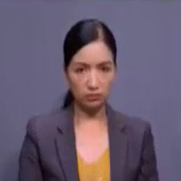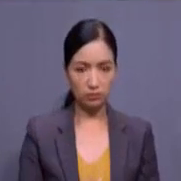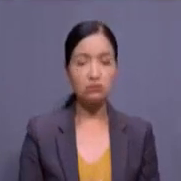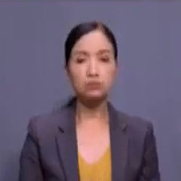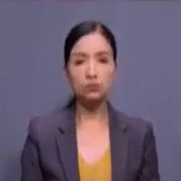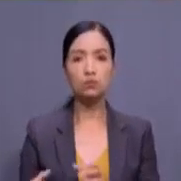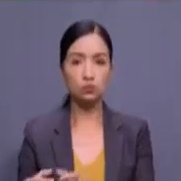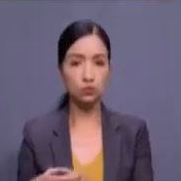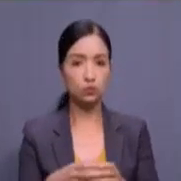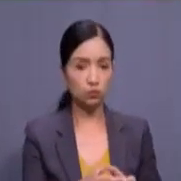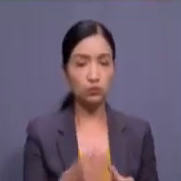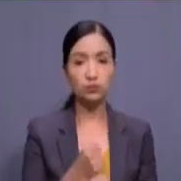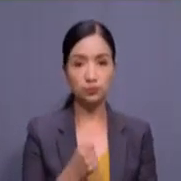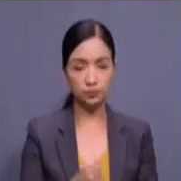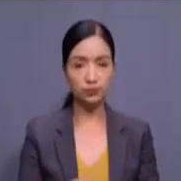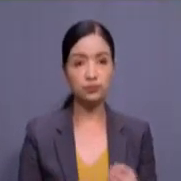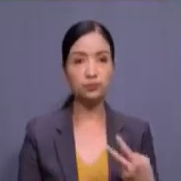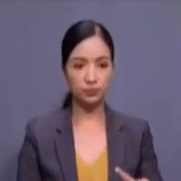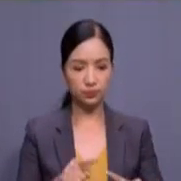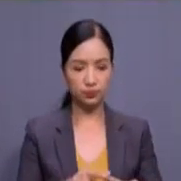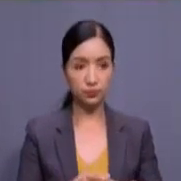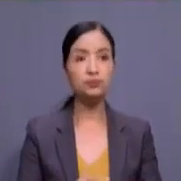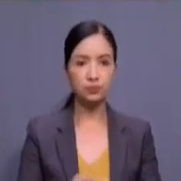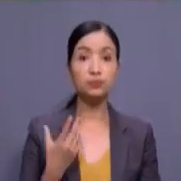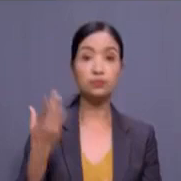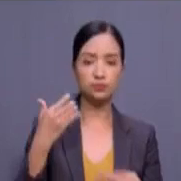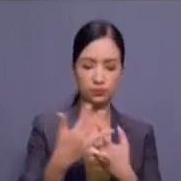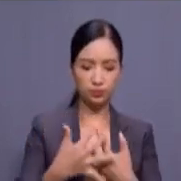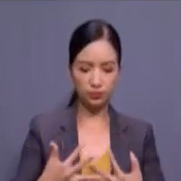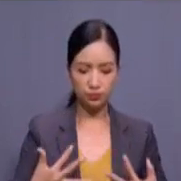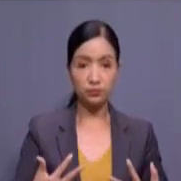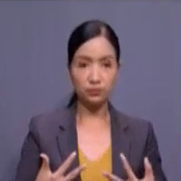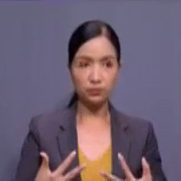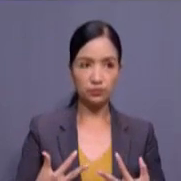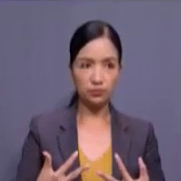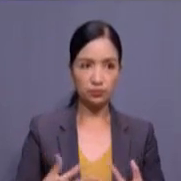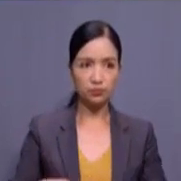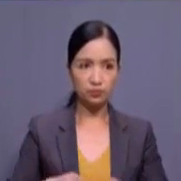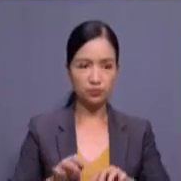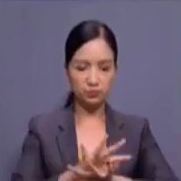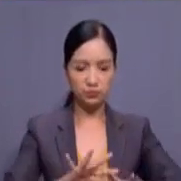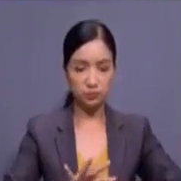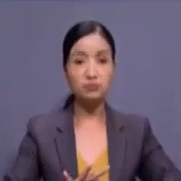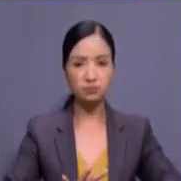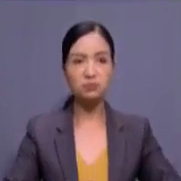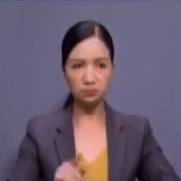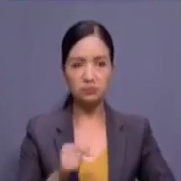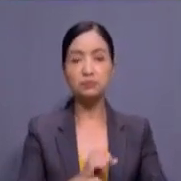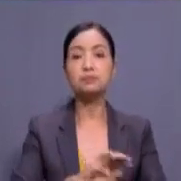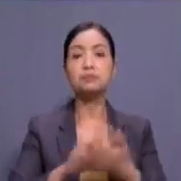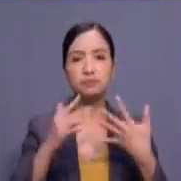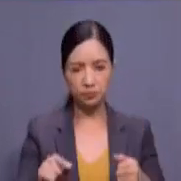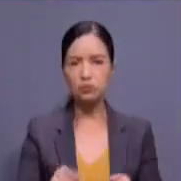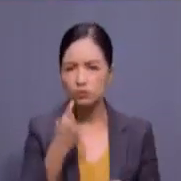ที่ออกเป็น2ชุดค่ะชุดแรกเนี่ยเข้าสำรวจพื้นที่เหนือตะข่ายที่เมื่อวานนี้เนี่ยติดตั้งตะข่ายดักช้างสำเร็จเรียบร้อยไปหมด